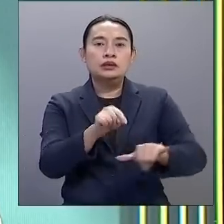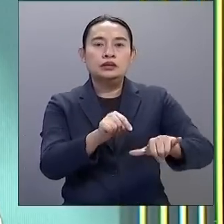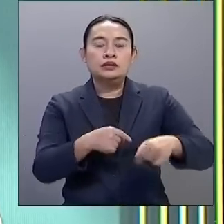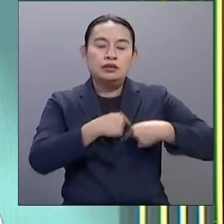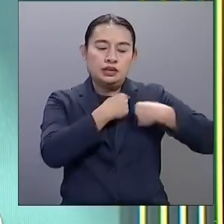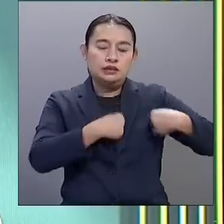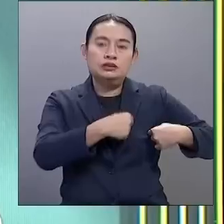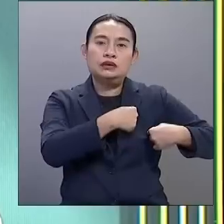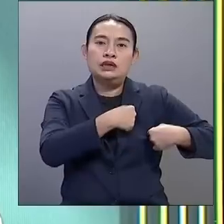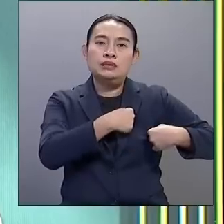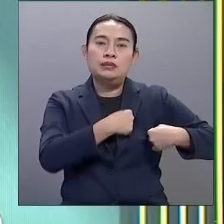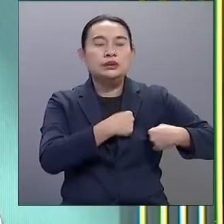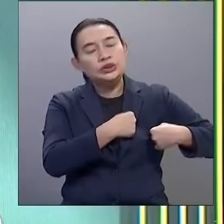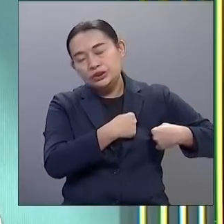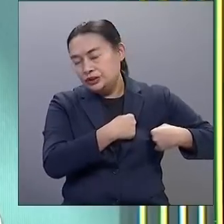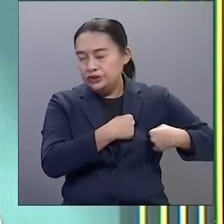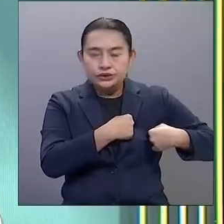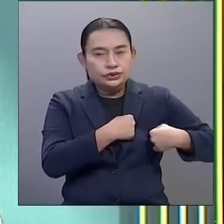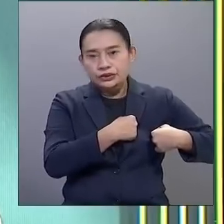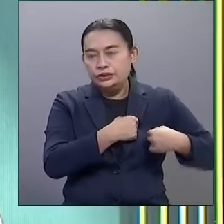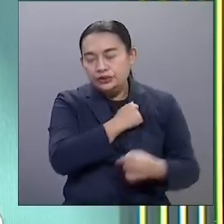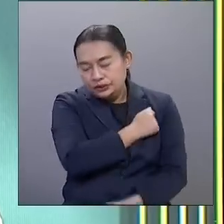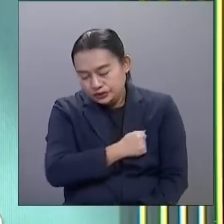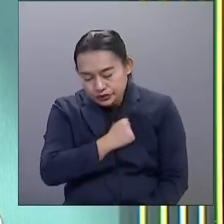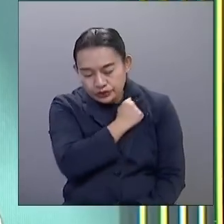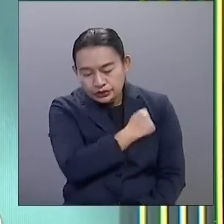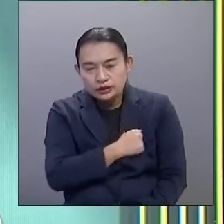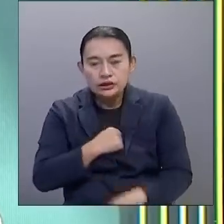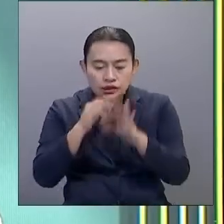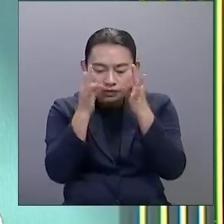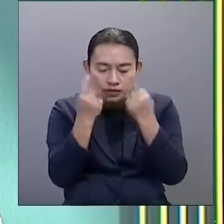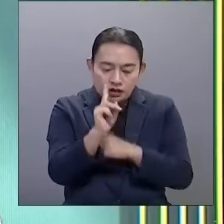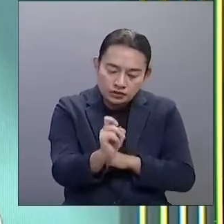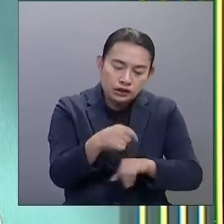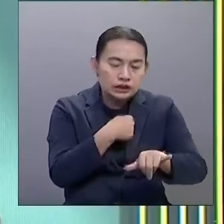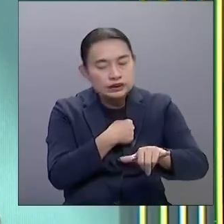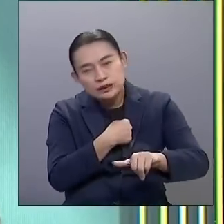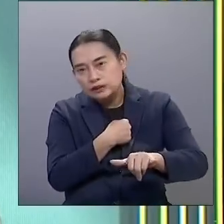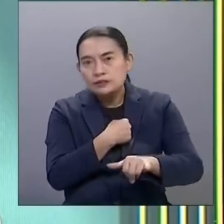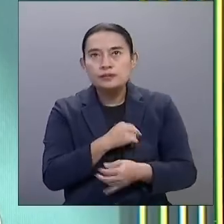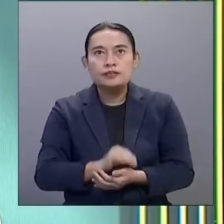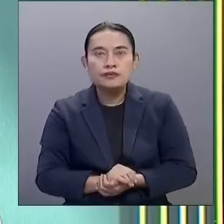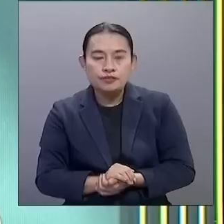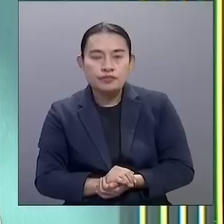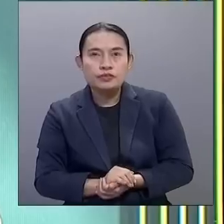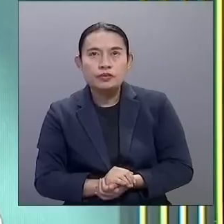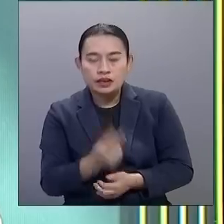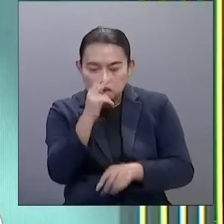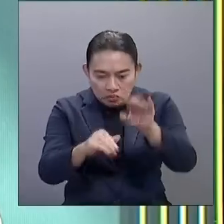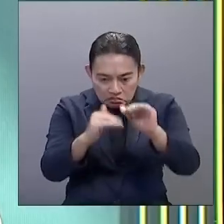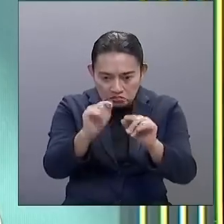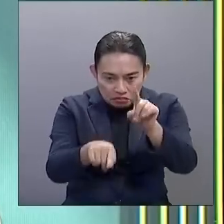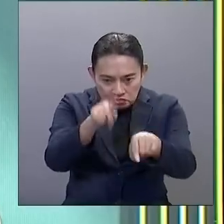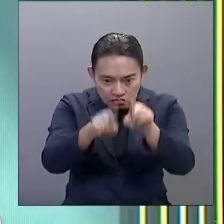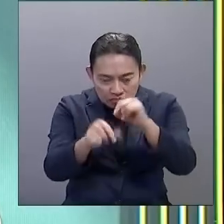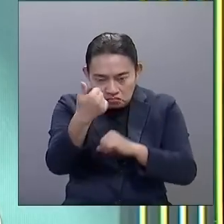ใจ ครับ นะครับเขาบอกว่าเขาทุกข์ทนทรมานมากเลยกับการสูญเสียแมวทำให้เขาแต่มันพิสูจน์ไม่ได้มูลค่า ว่าแค่ไหน ศาลจะให้กรณีเดียวเอง